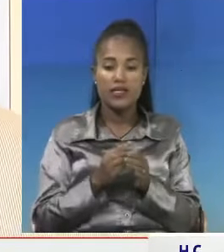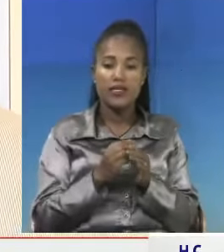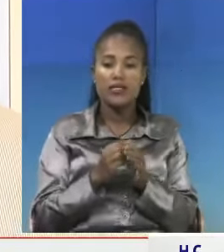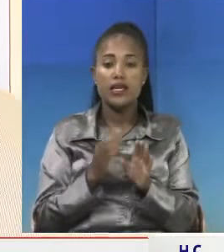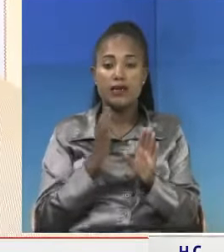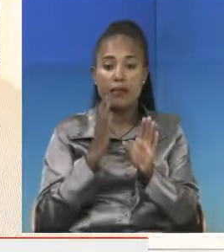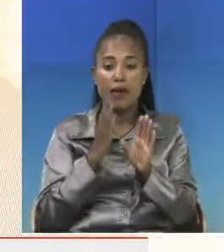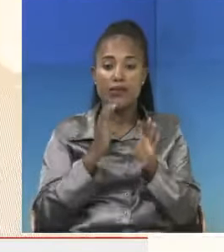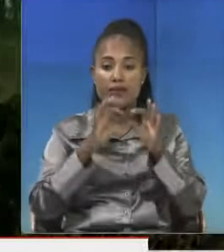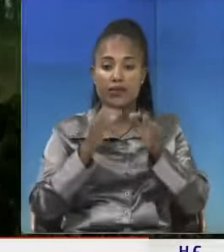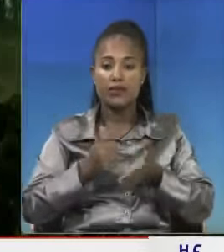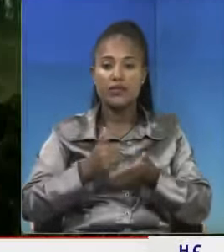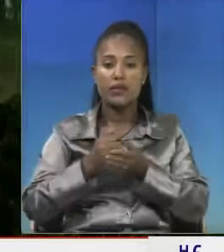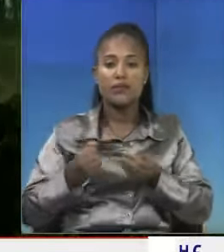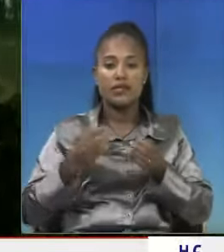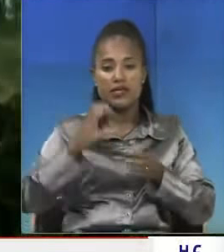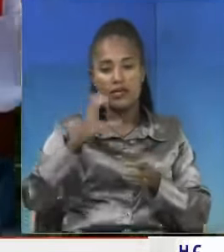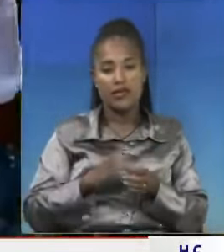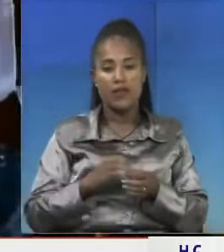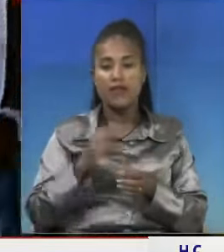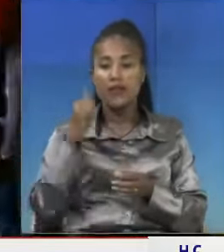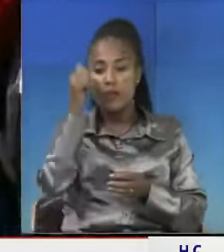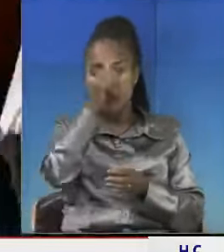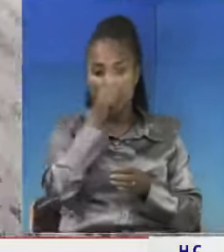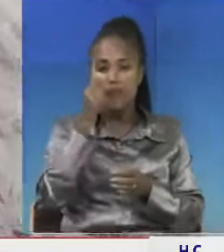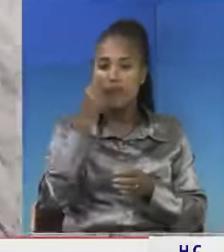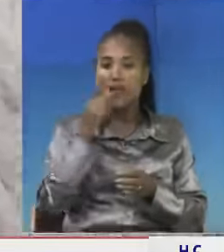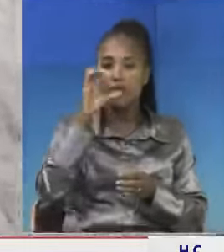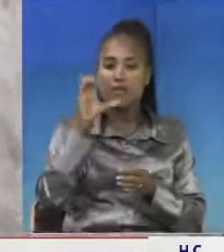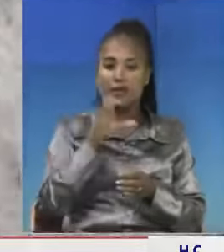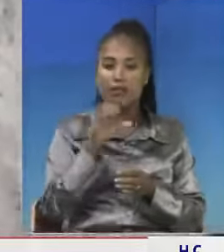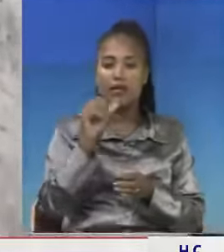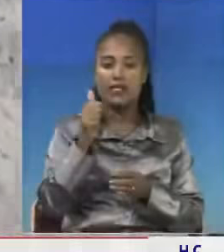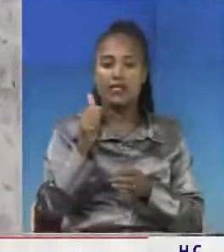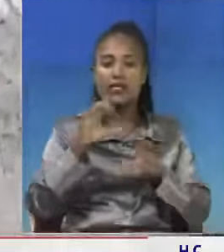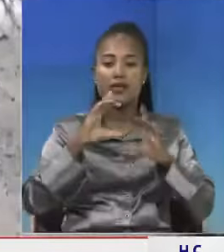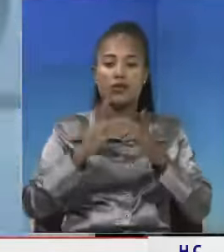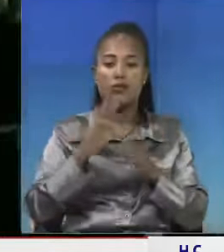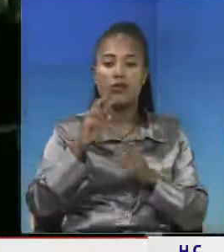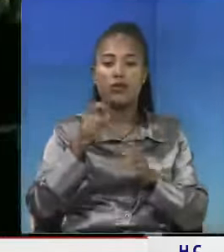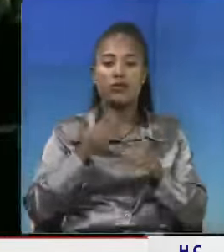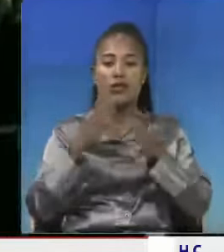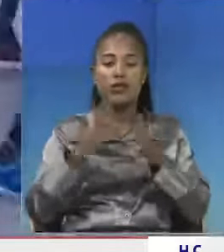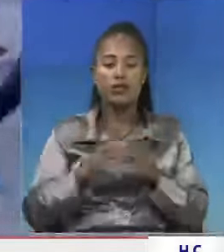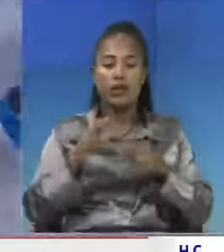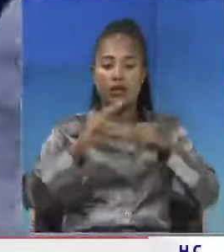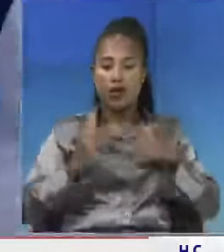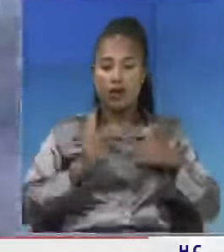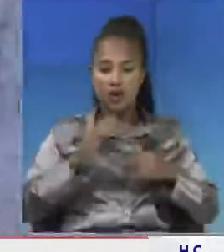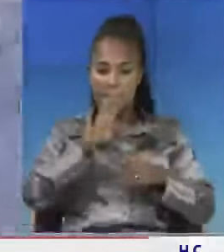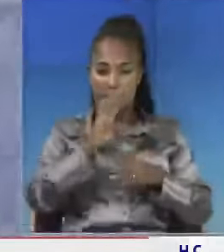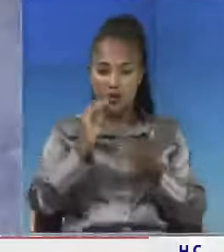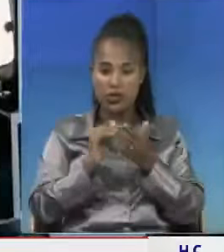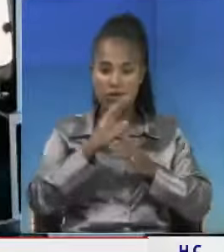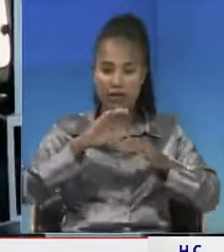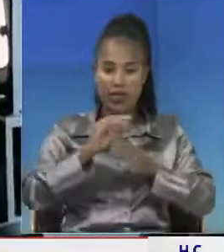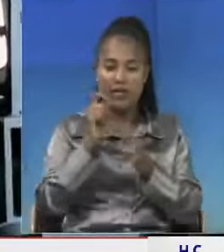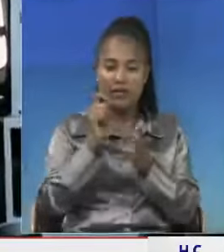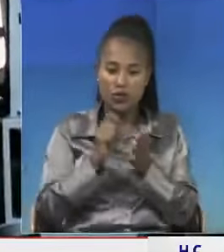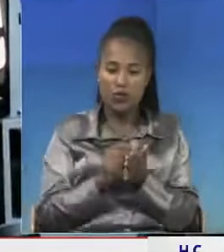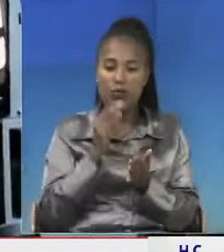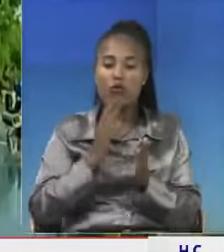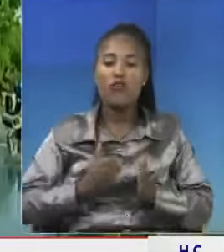ሰፖርት መስጠት ግዴታችን ነው። የኢትዮጵያ ቀይ መስቀል ማህበር በአስሩም ክልሎችና በሁለቱ ከተማ መስተዳድሮች ጽህፈት ቤት ያለውና ከ400,000 በላይ የተመዘገቡ